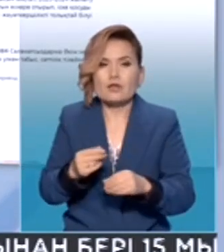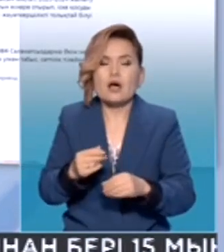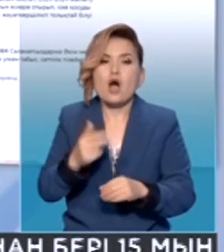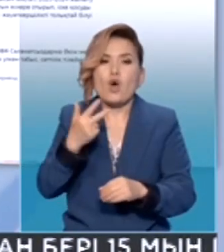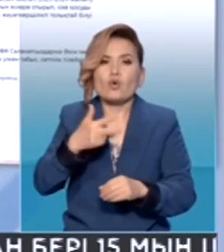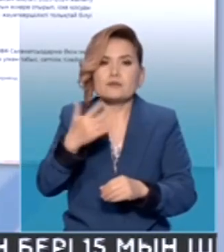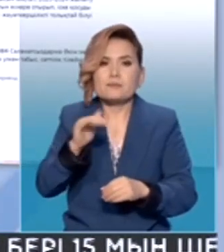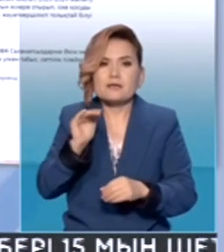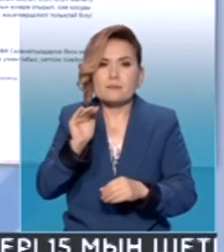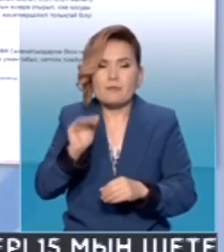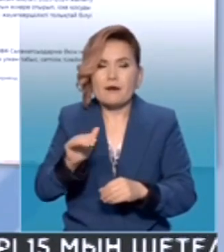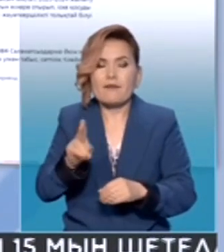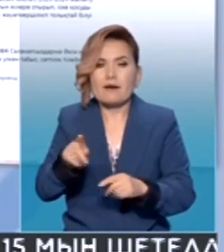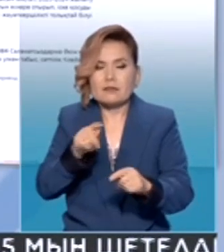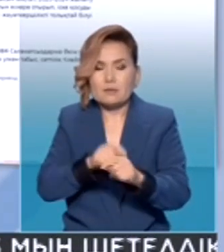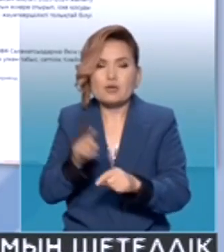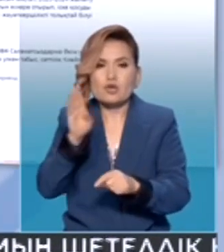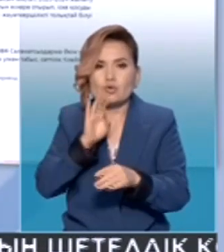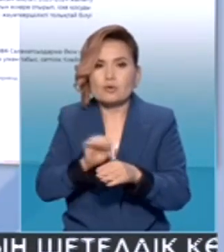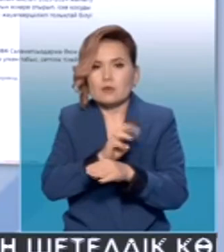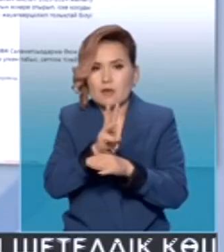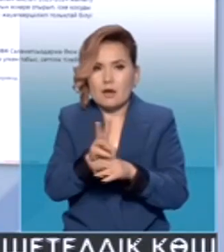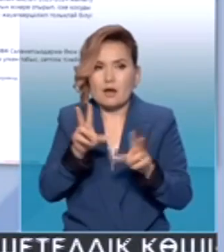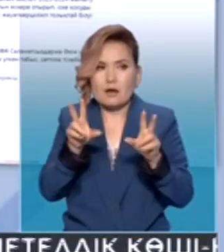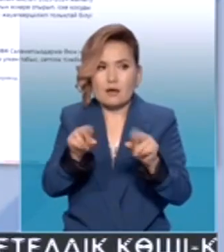текше метр су береміз, деді қала әкімі.